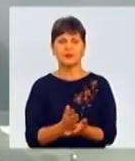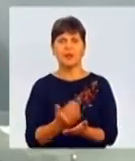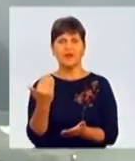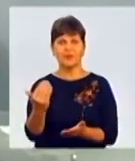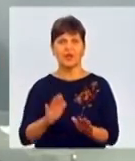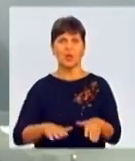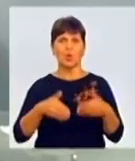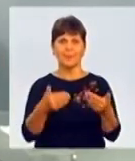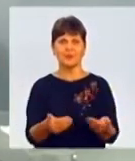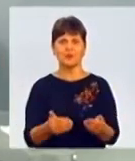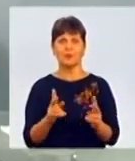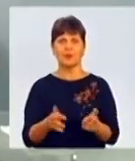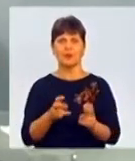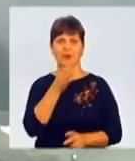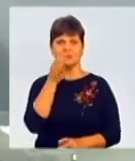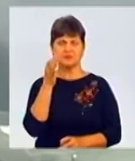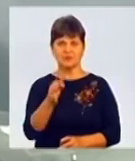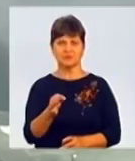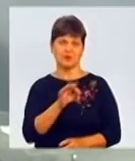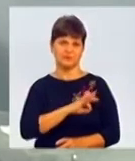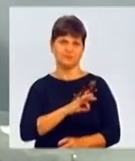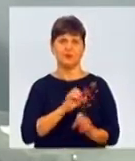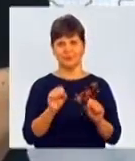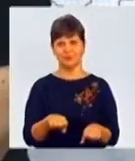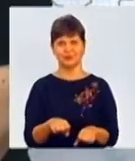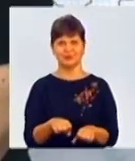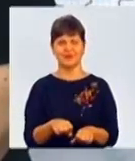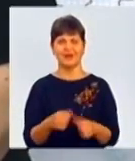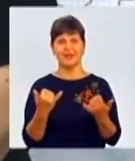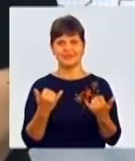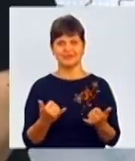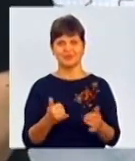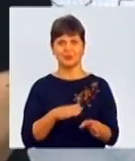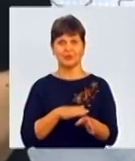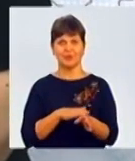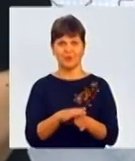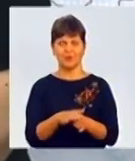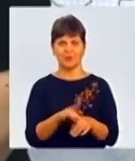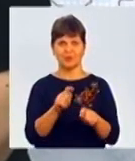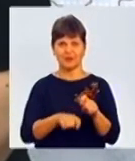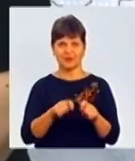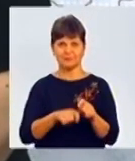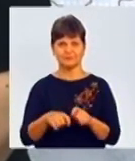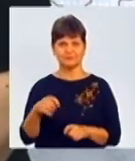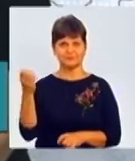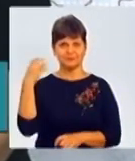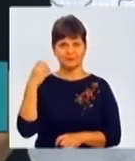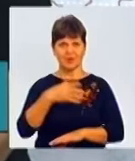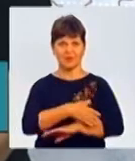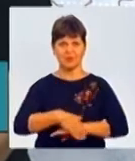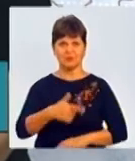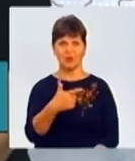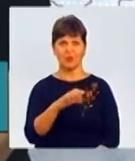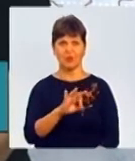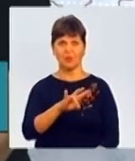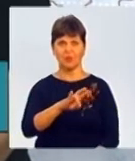рекомендували, як то кажуть, до використання, до вживання? Ну, сьогодні ми проводили рейд на пляжі на вулиці Гонти.